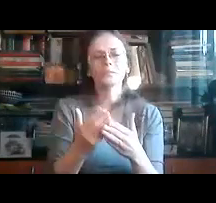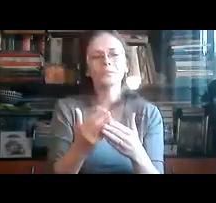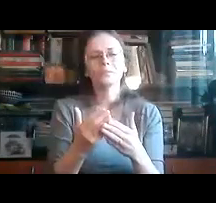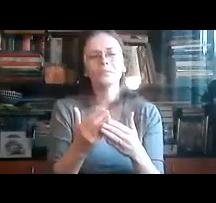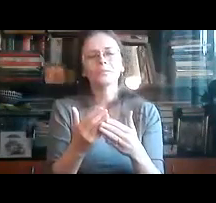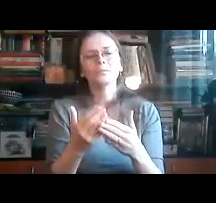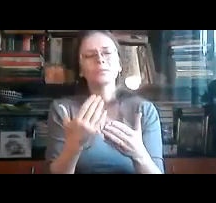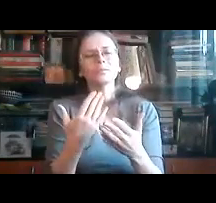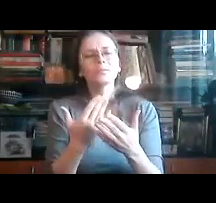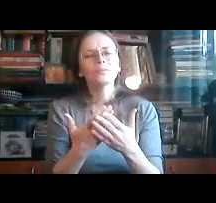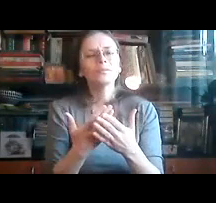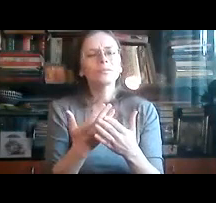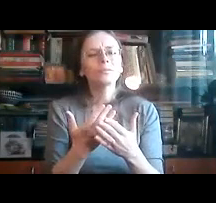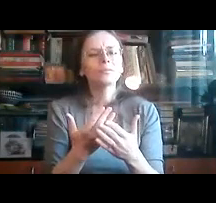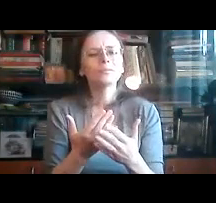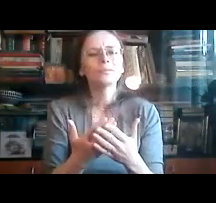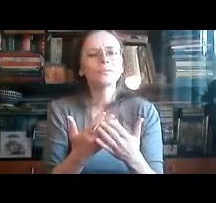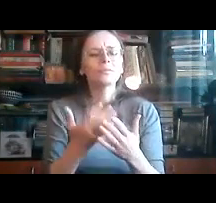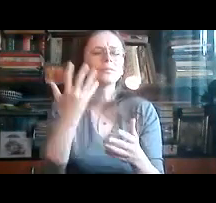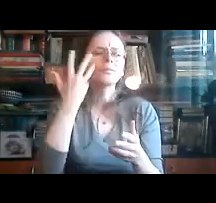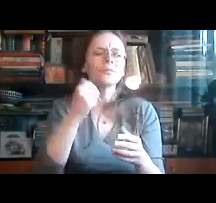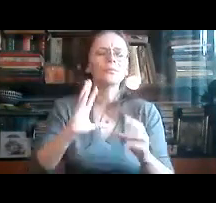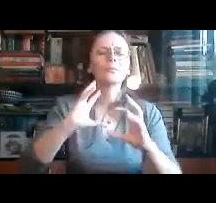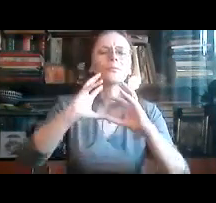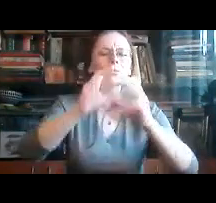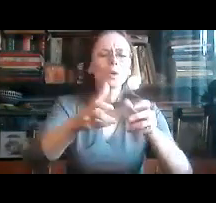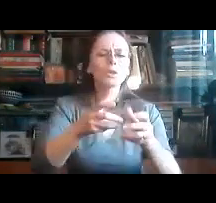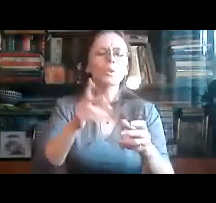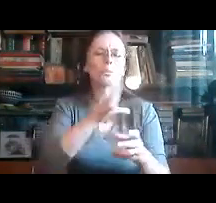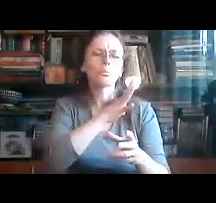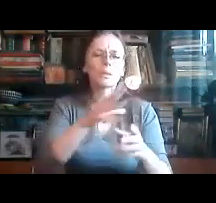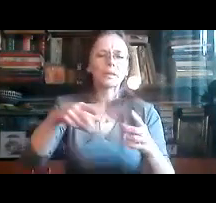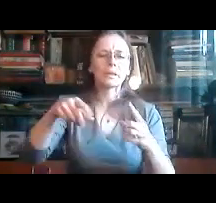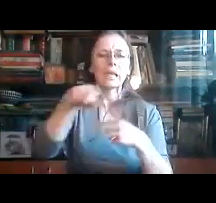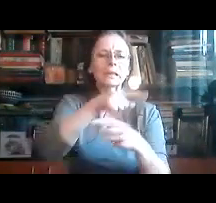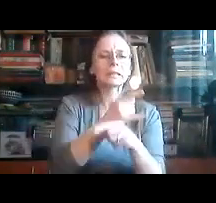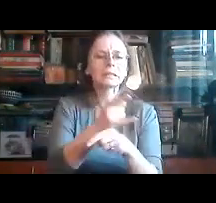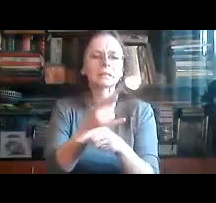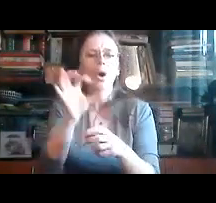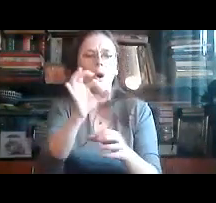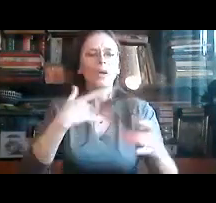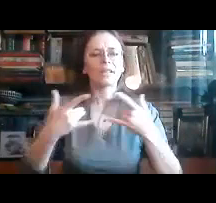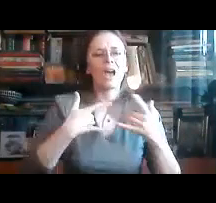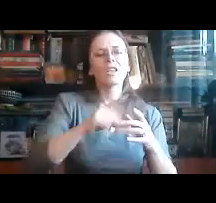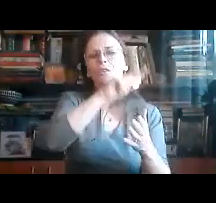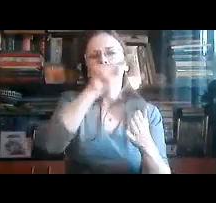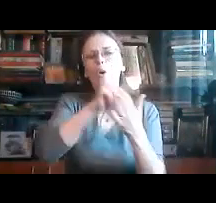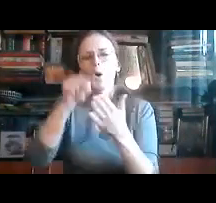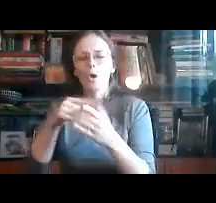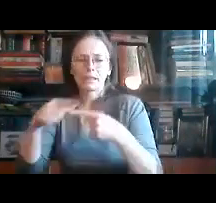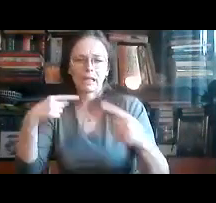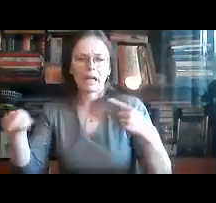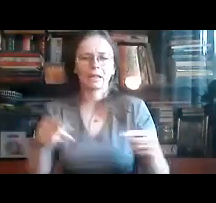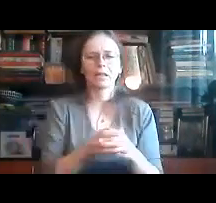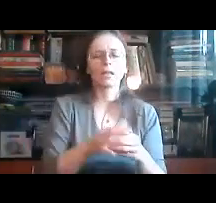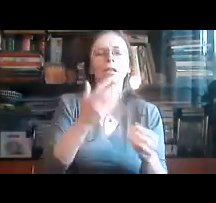началось, такой союз театральных международных критиков в Польше попросил меня ответить на вот на эти два вопроса. Изменится ли театр?